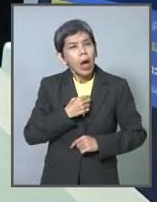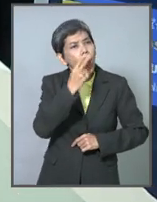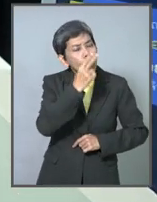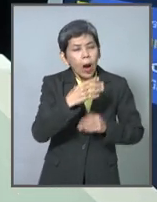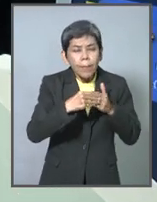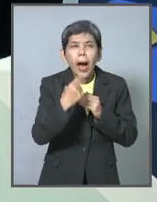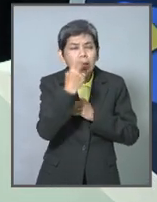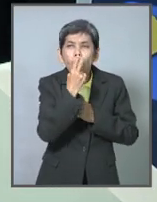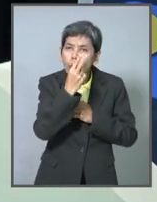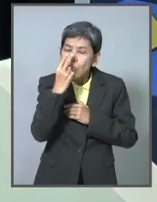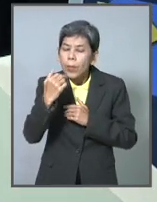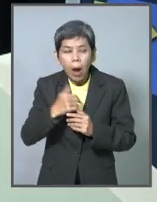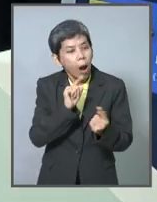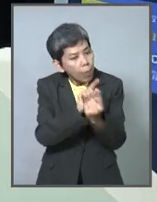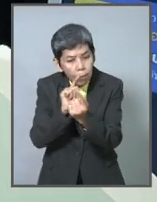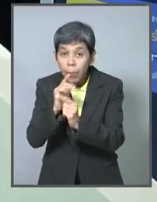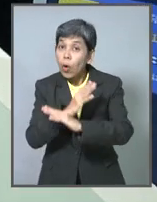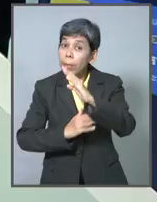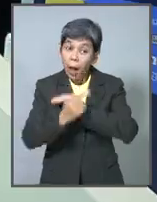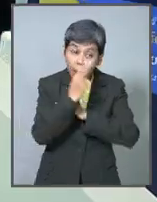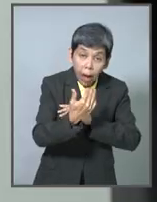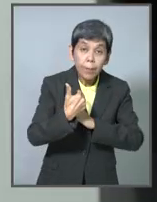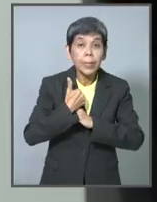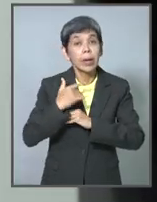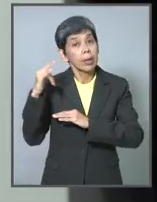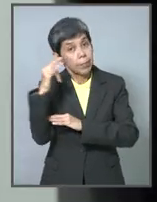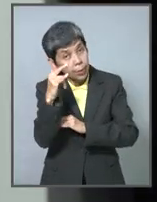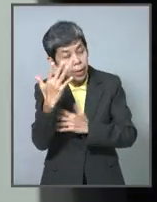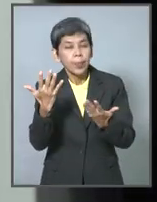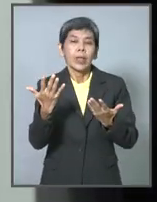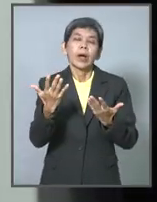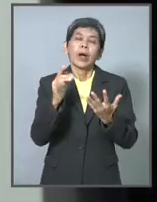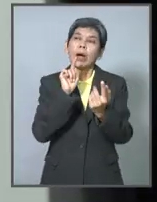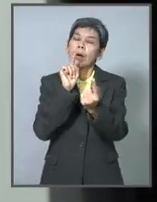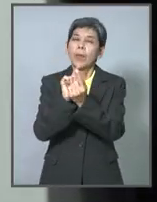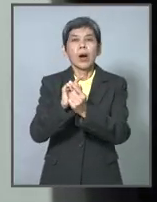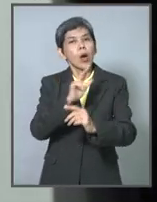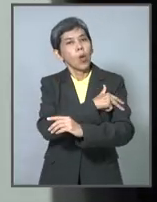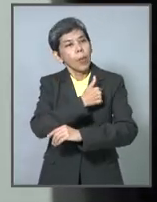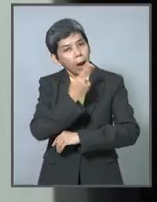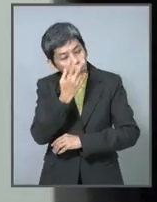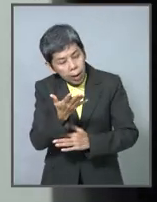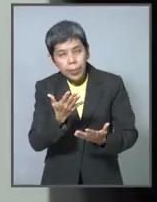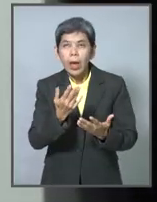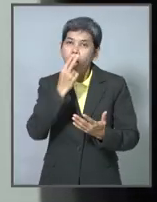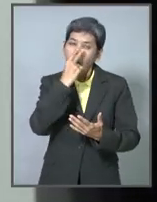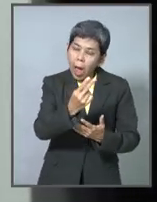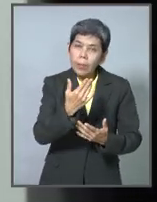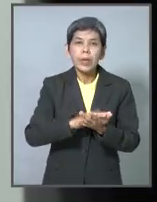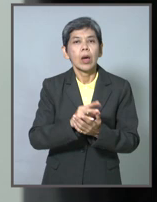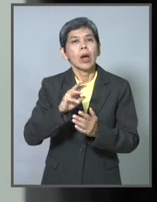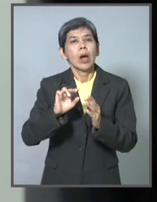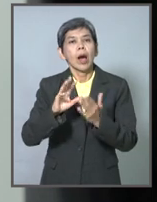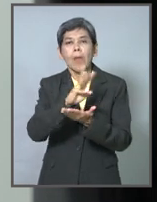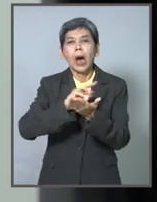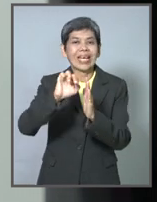ที่ยวอ่ะนะคะก็จะไปเจอคนพิการทั้งที่สนามบินไปเจอที่โรงพยาบาลไปเจอที่มช.